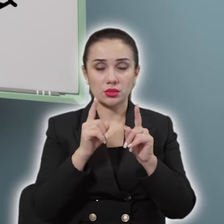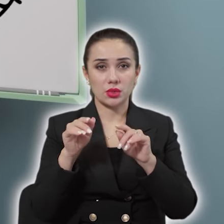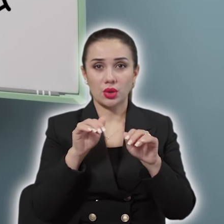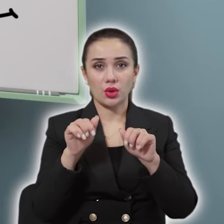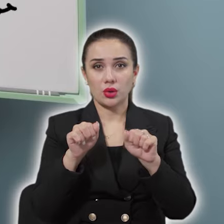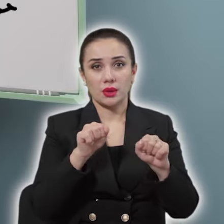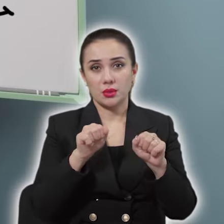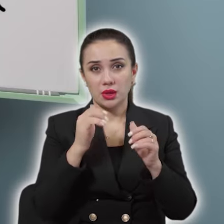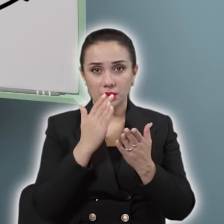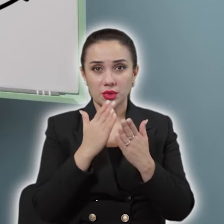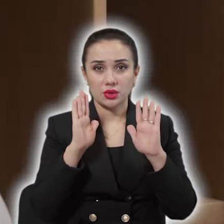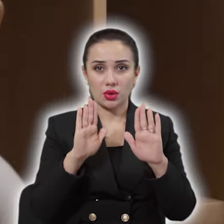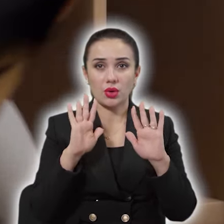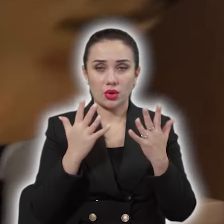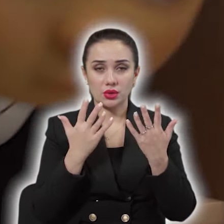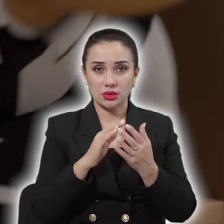devorlari qimirlab ketdi xolos.